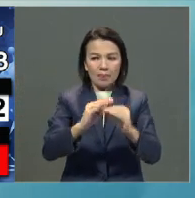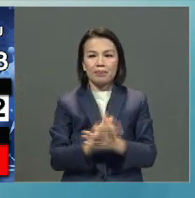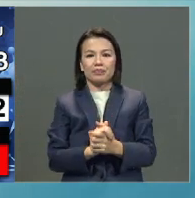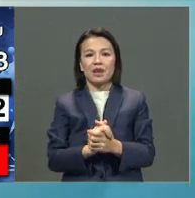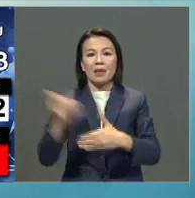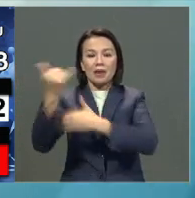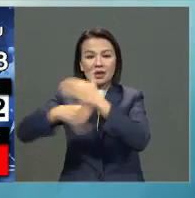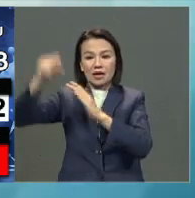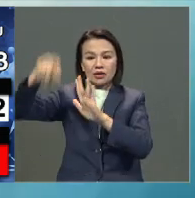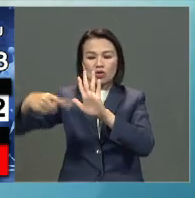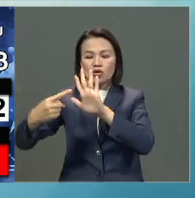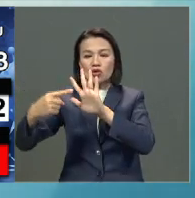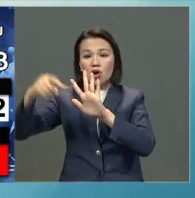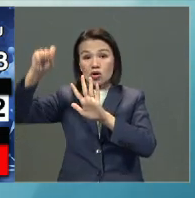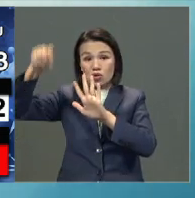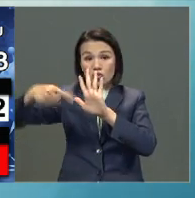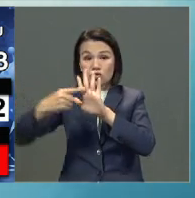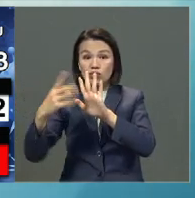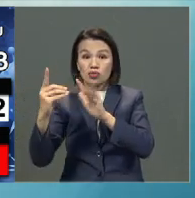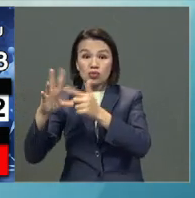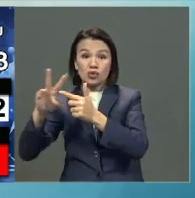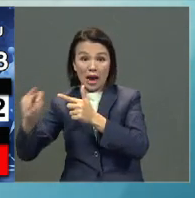นะครับส่วนซูดานประมาณ 200คนนะครับมีบวกสองในครั้งนี้นี่เองนะครับอ่ะ